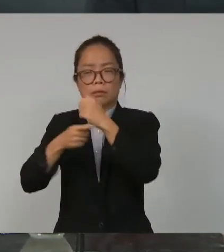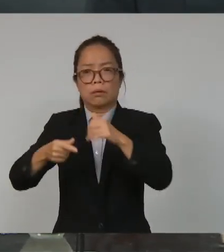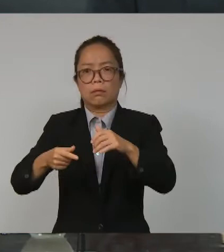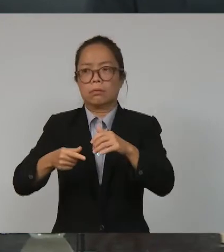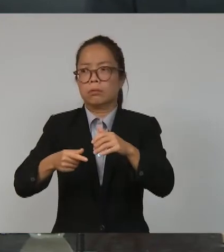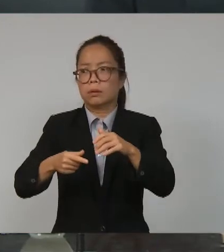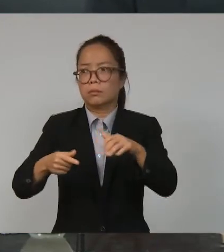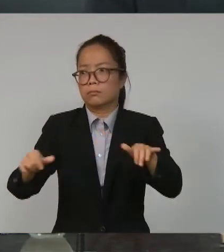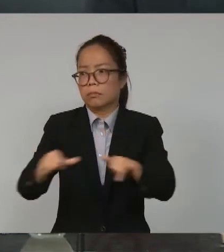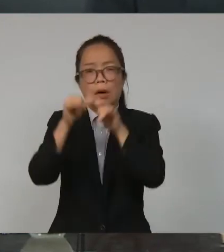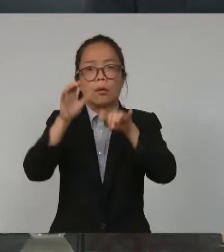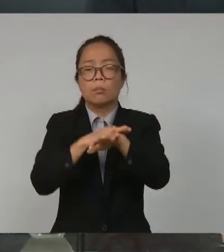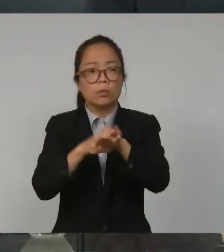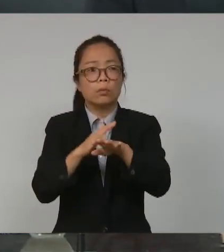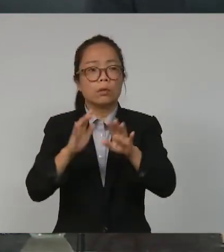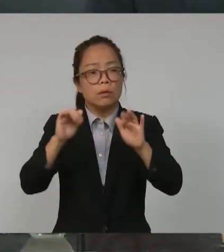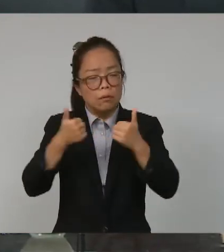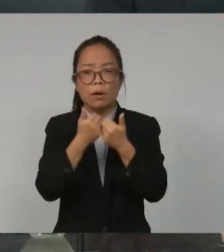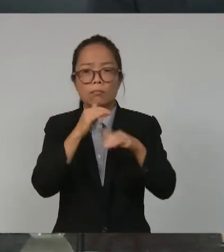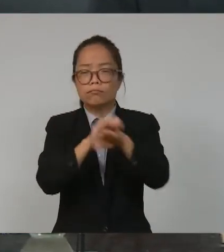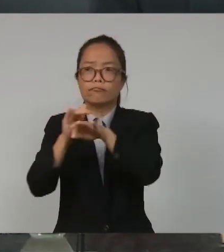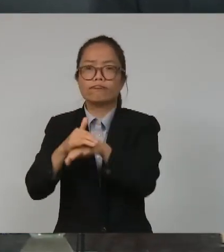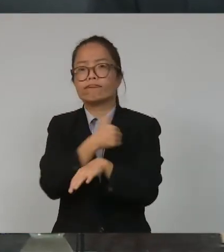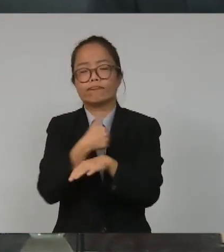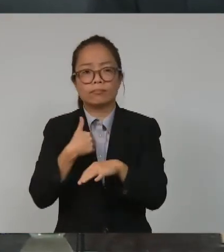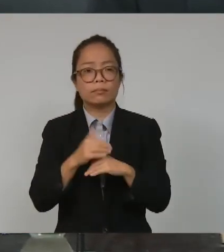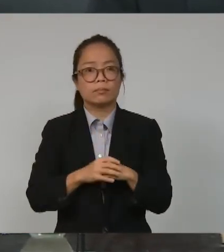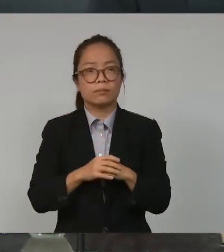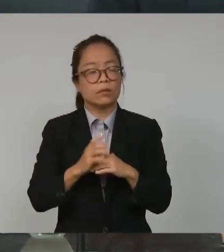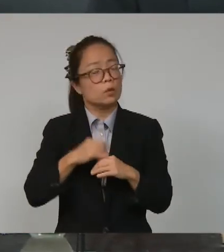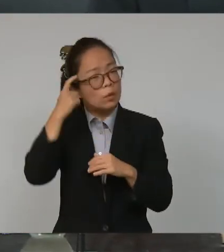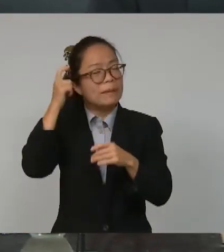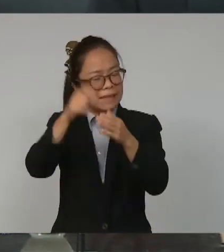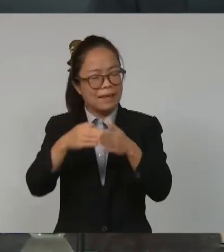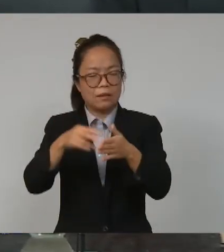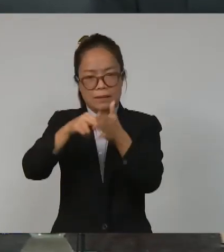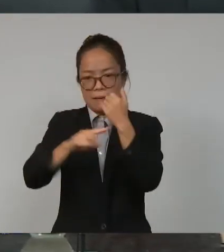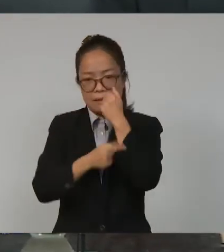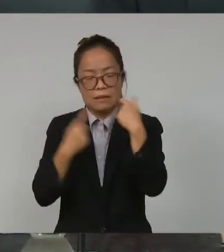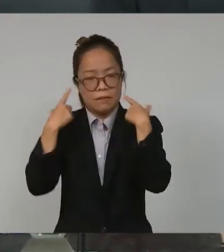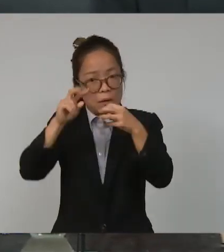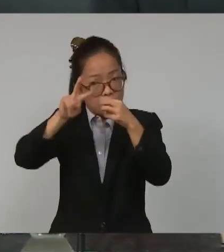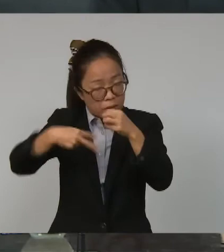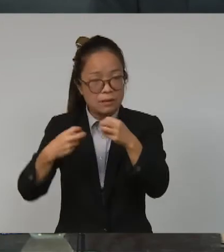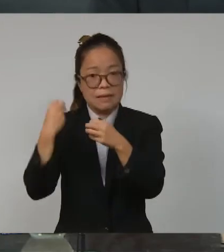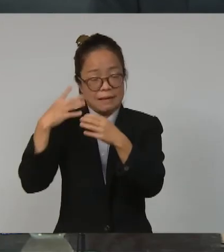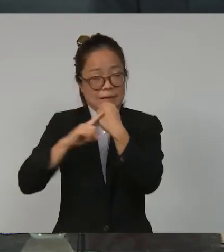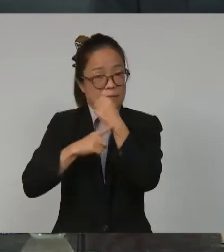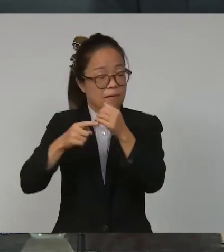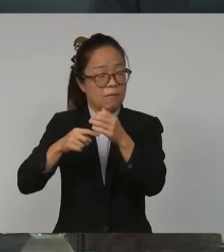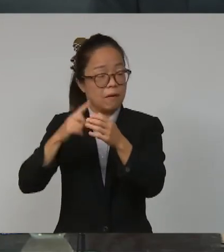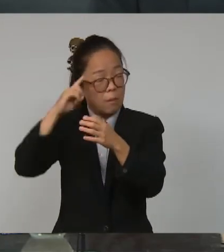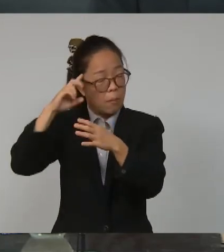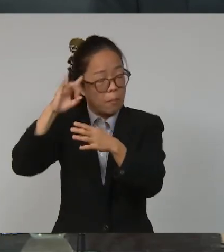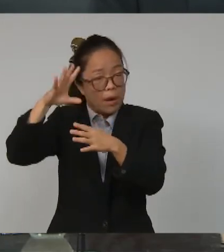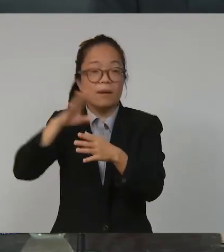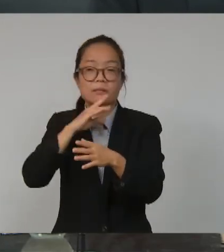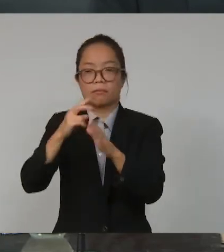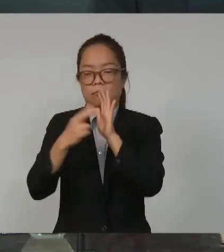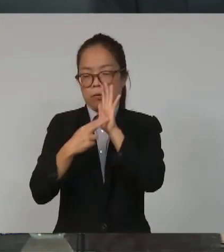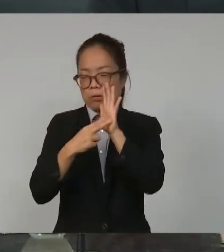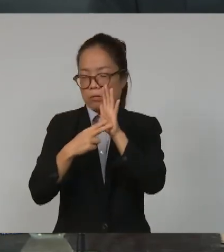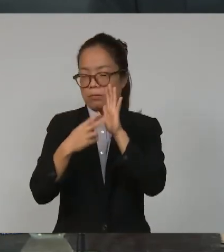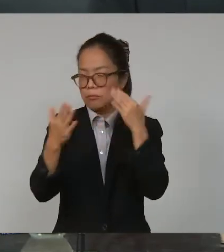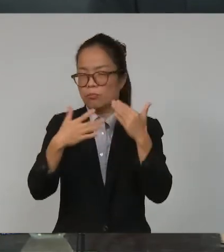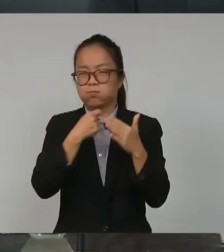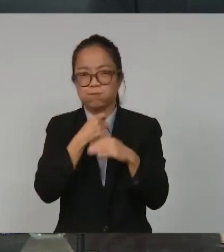会成为一个混沌未明的状况。所以我们要的是立法原则的创制，我想这边还是要厘清哈。那